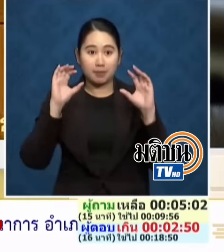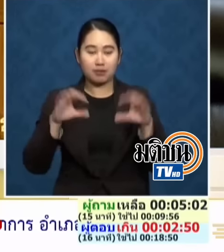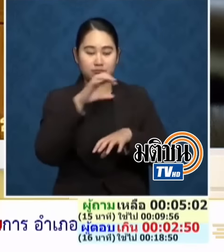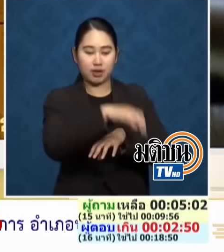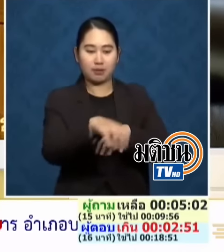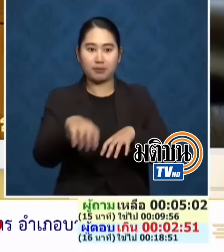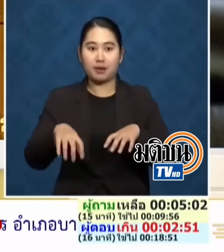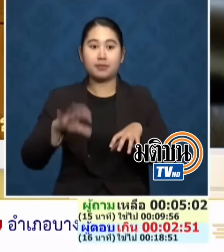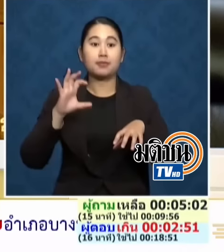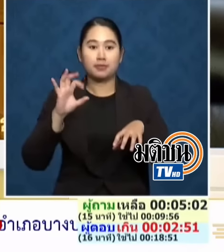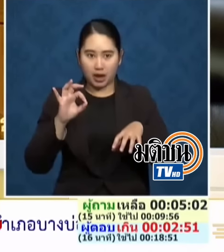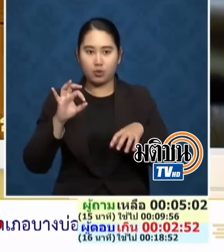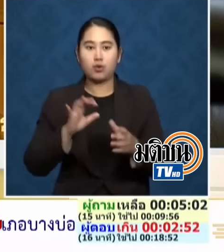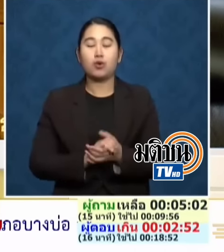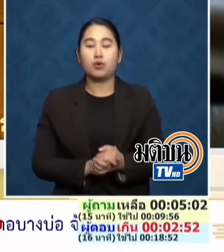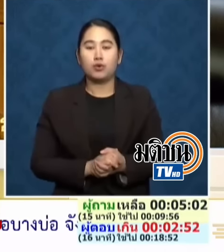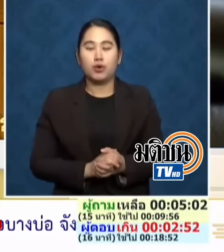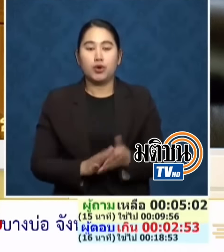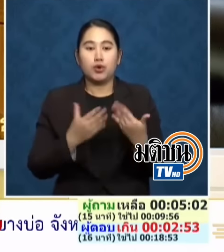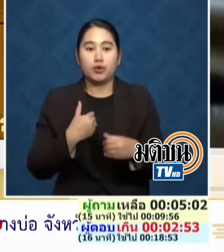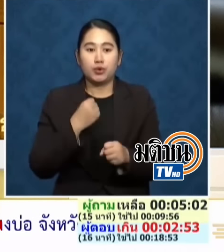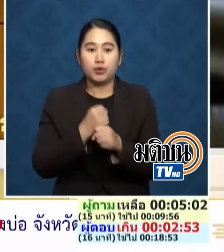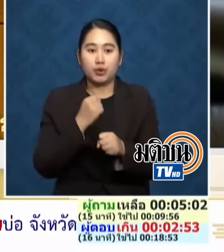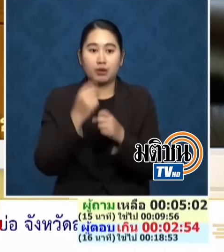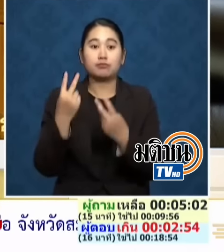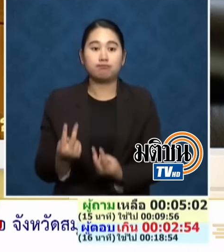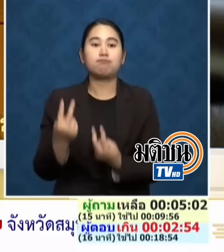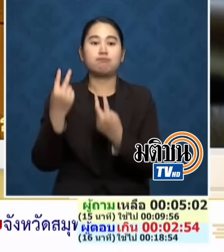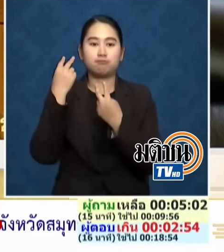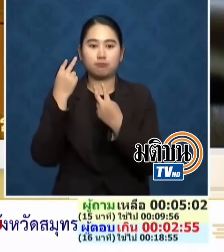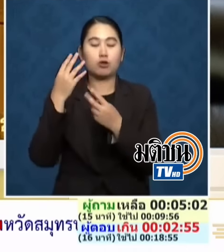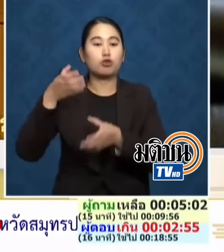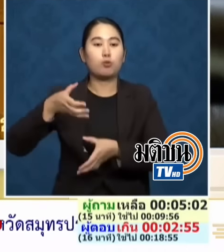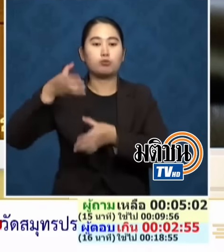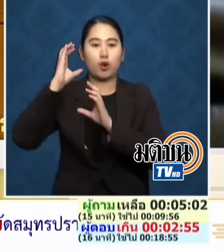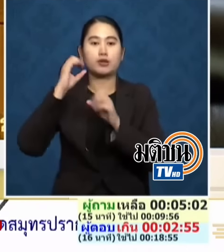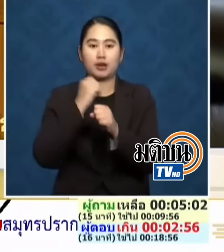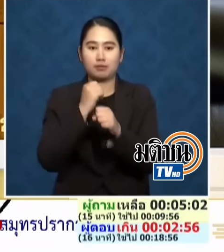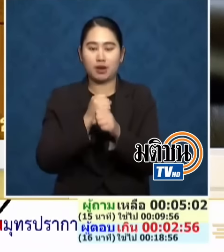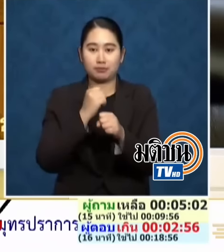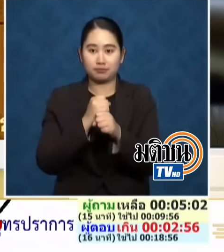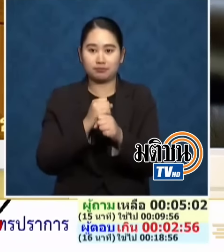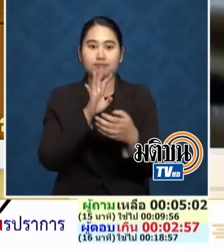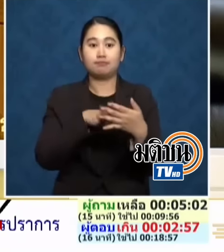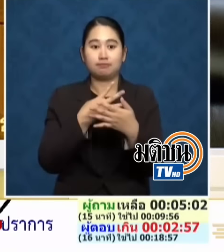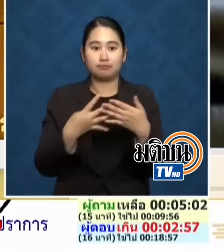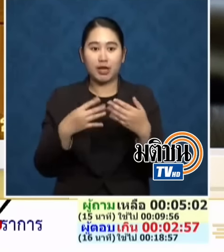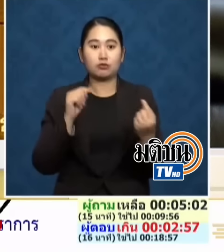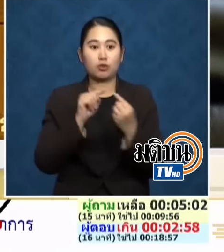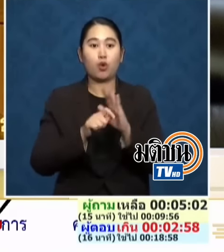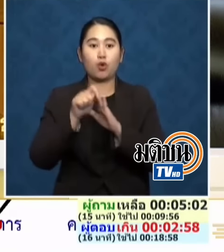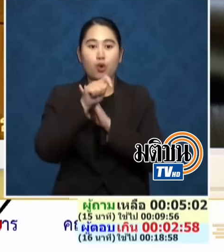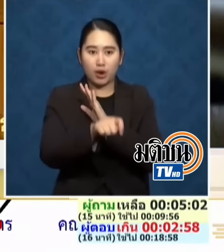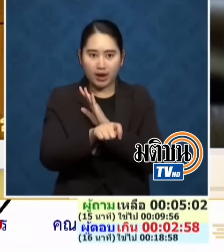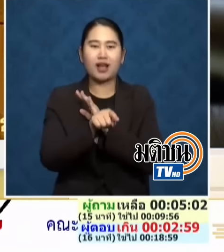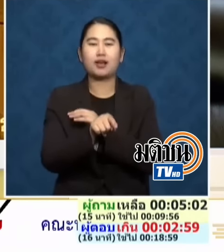วหนอยงานดังนั้น มันจะต้องย้อนกลบมาทบทวน ถอดบทเรียนเคาใหญ่วามันเกิด